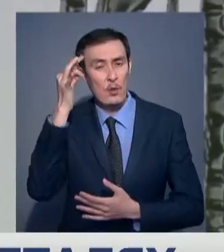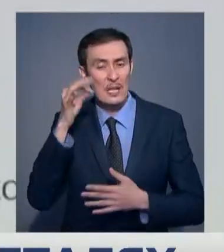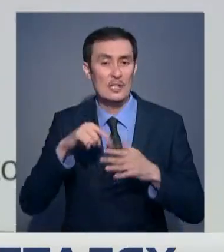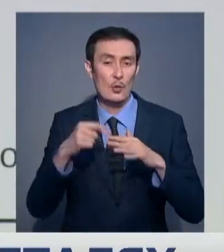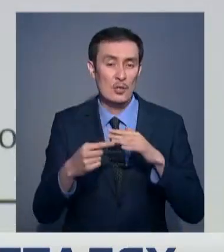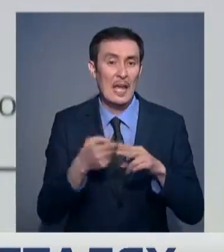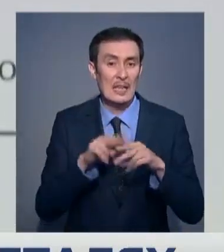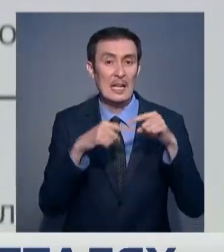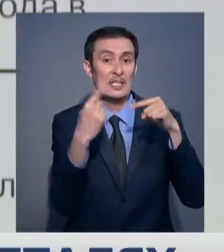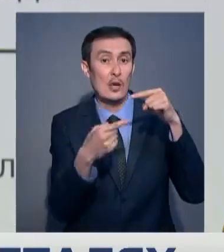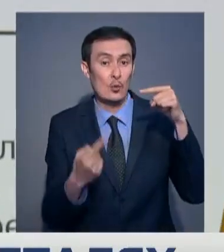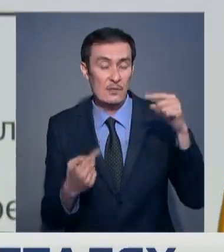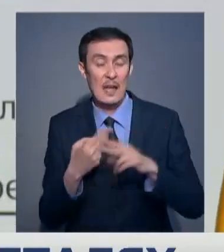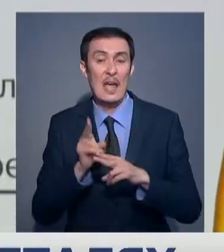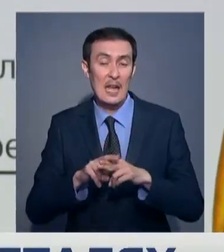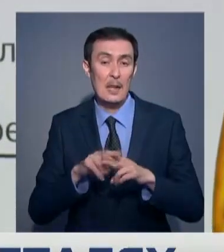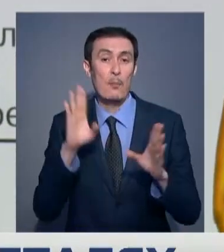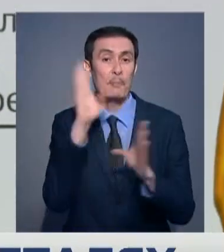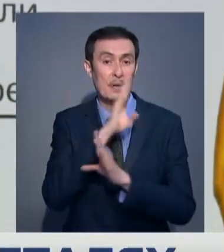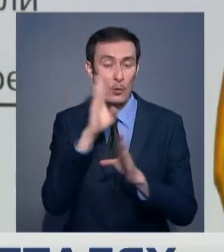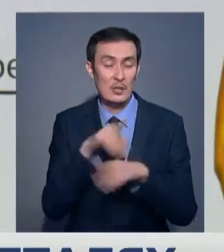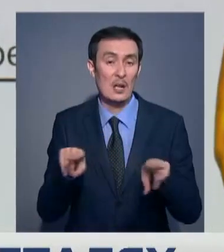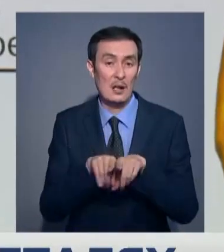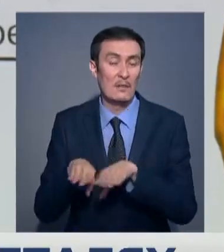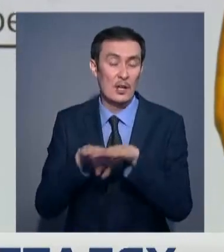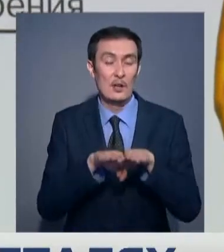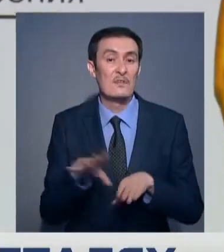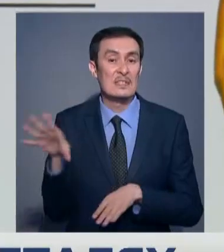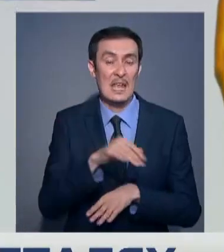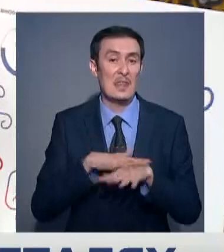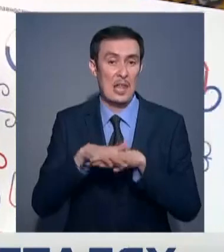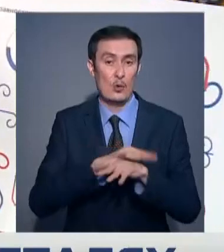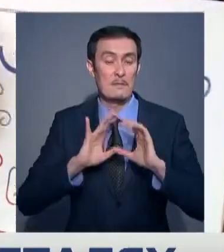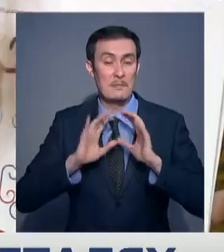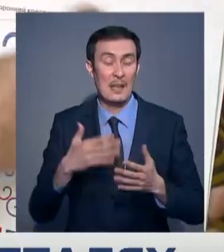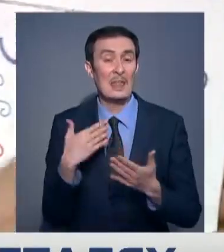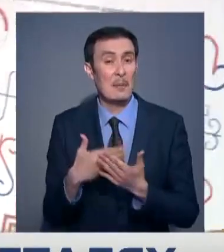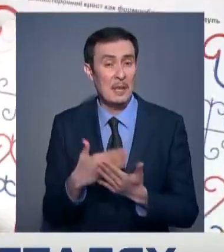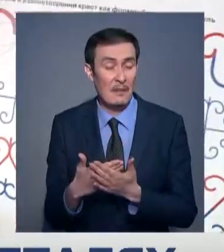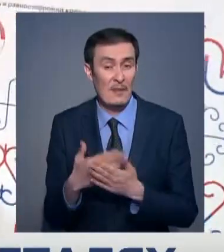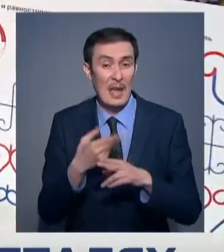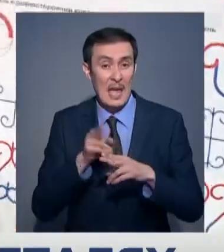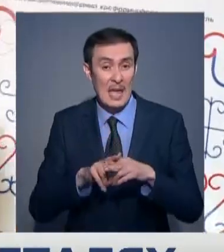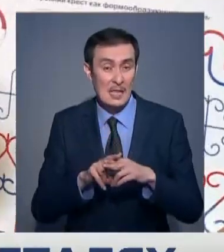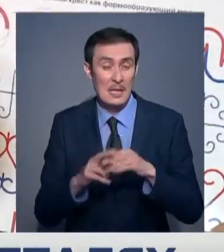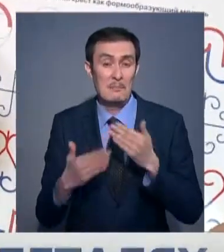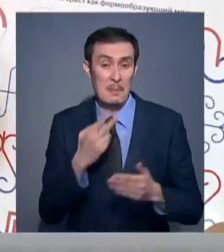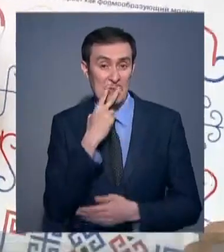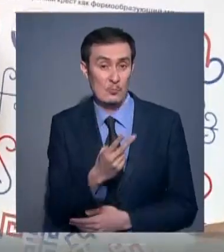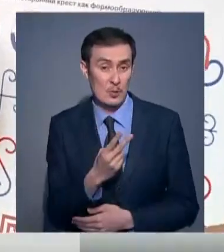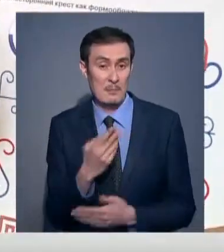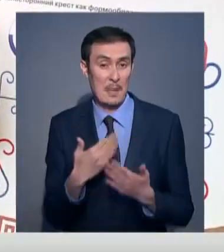все закручивается. Это закон природы, который равнозначно трактуют все народы мира. Если мы вот в этой схеме, если мы